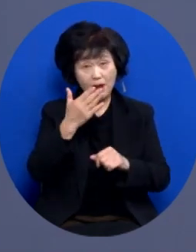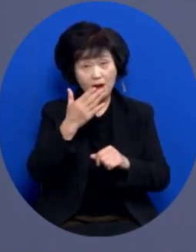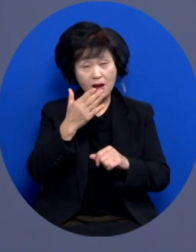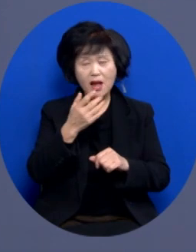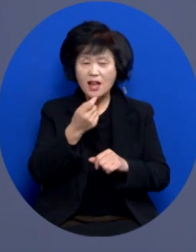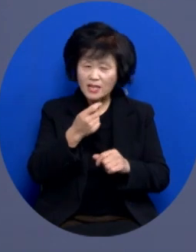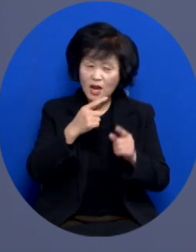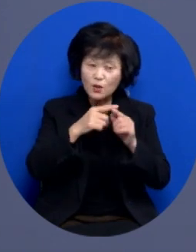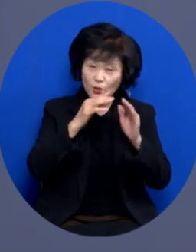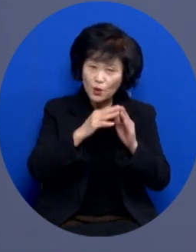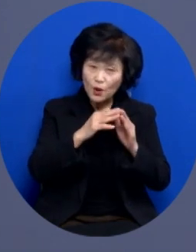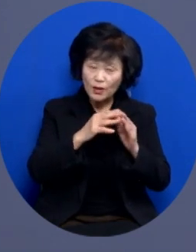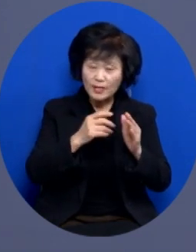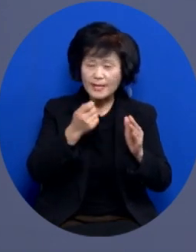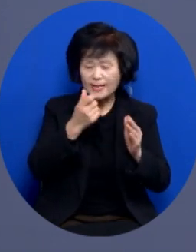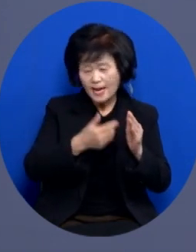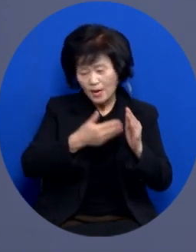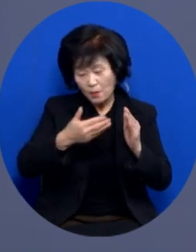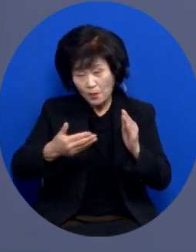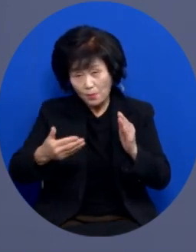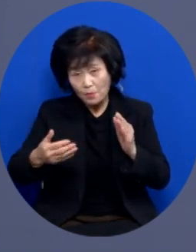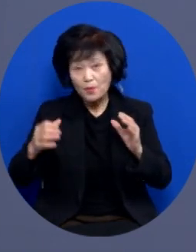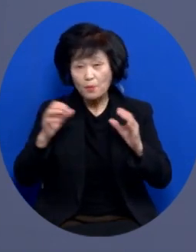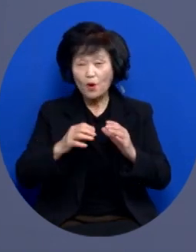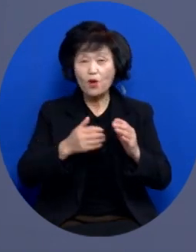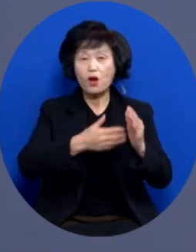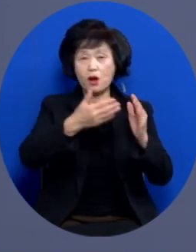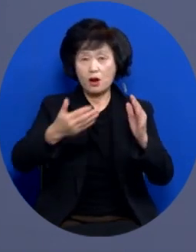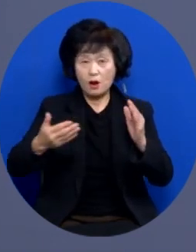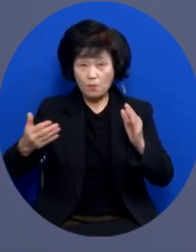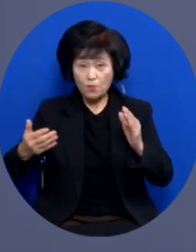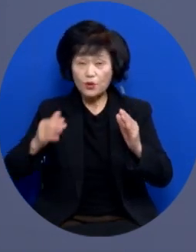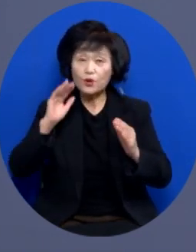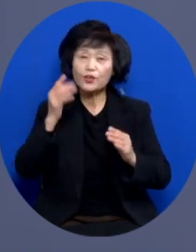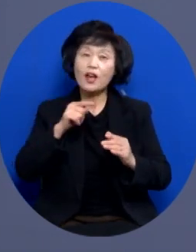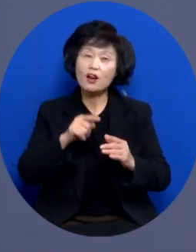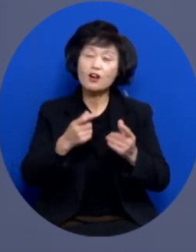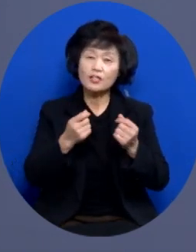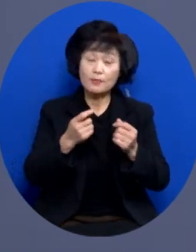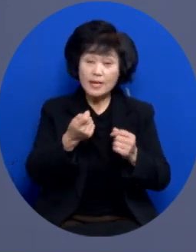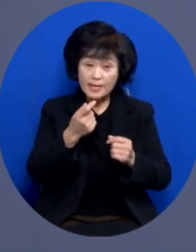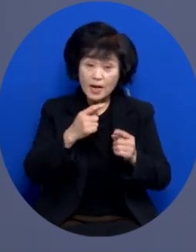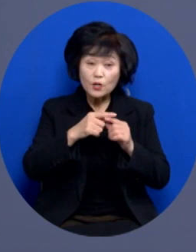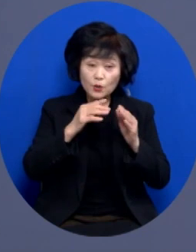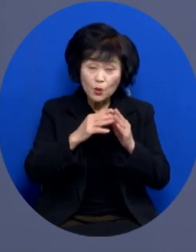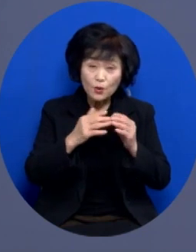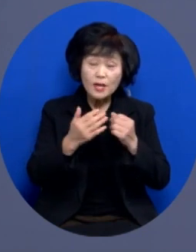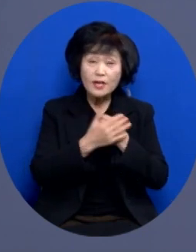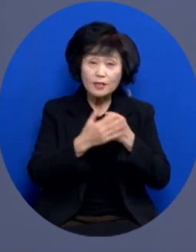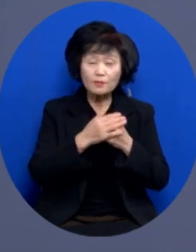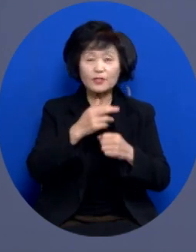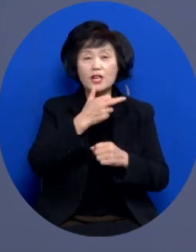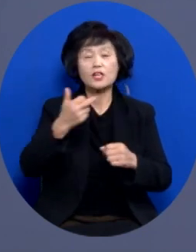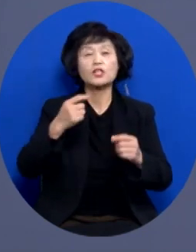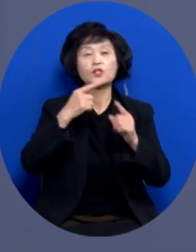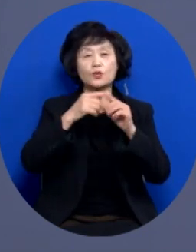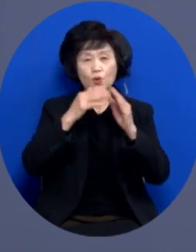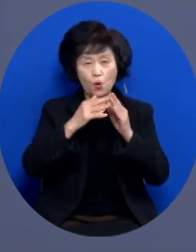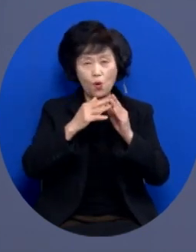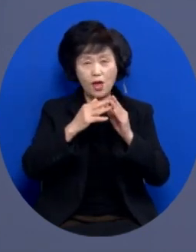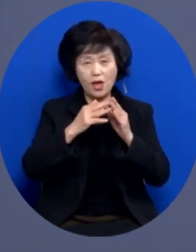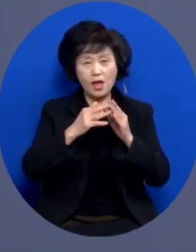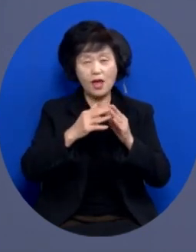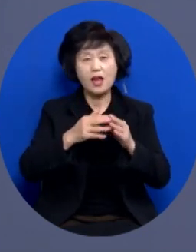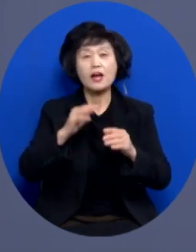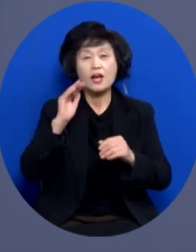마치 시냇물이 모여서 강물이 된 것처럼 작은 교회 덕분에 큰 교회 된 것이다. 작은 교회를 도와야 된다. 살려야 된다.